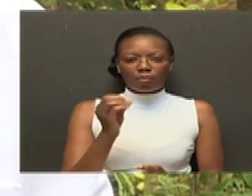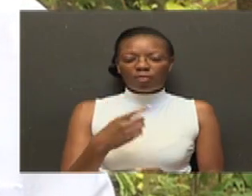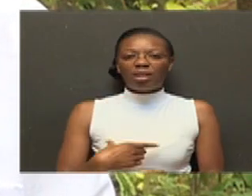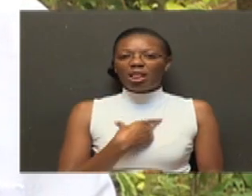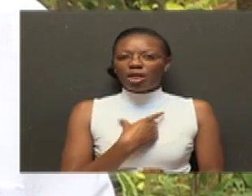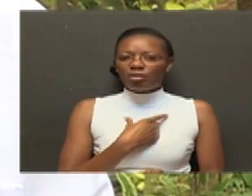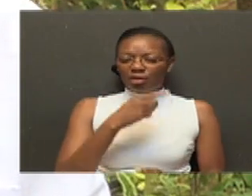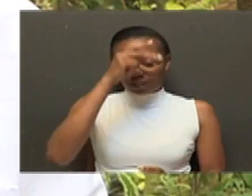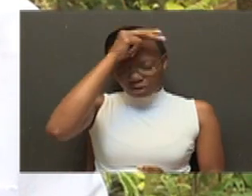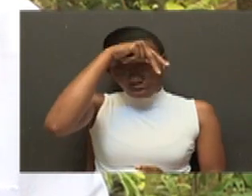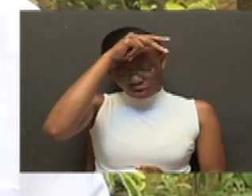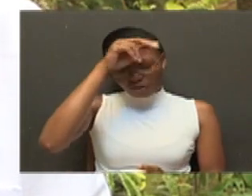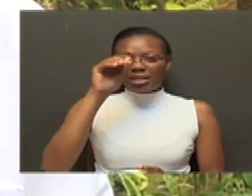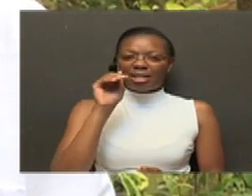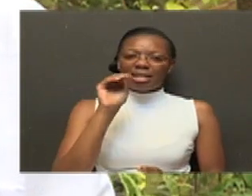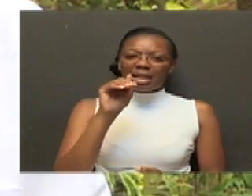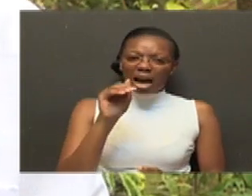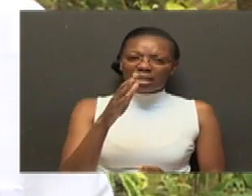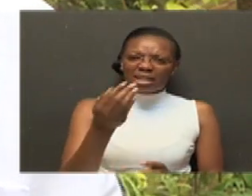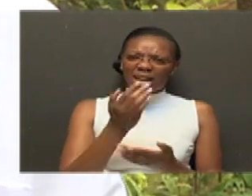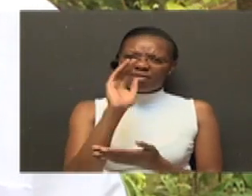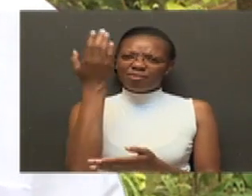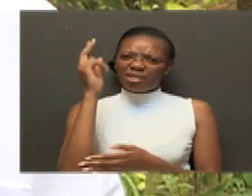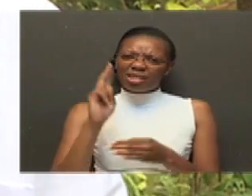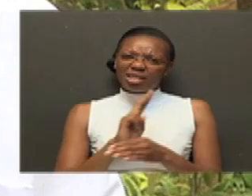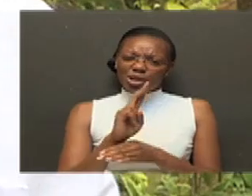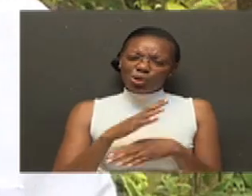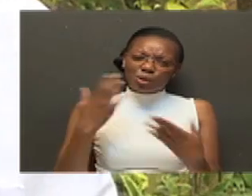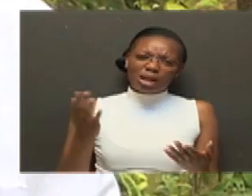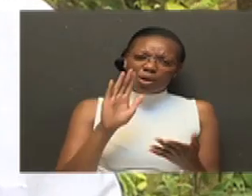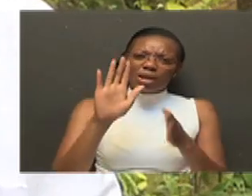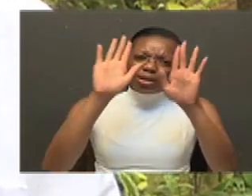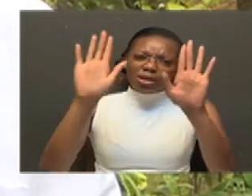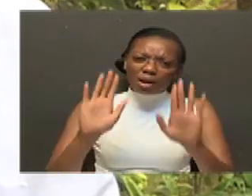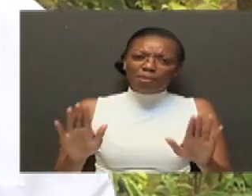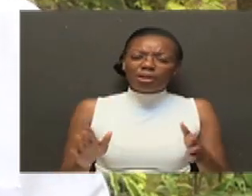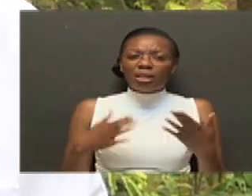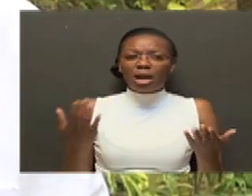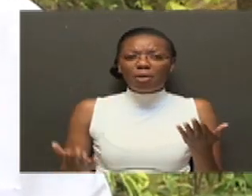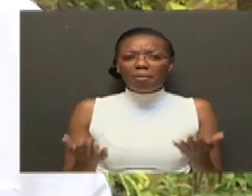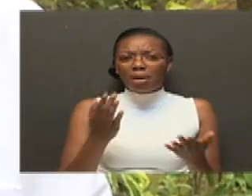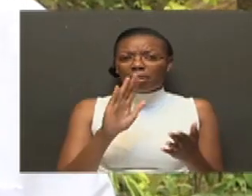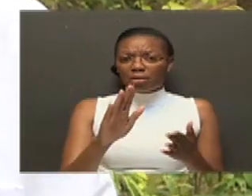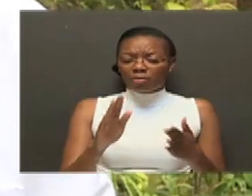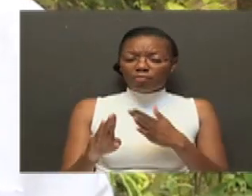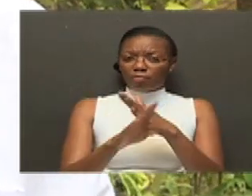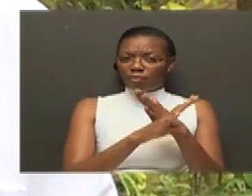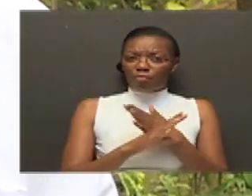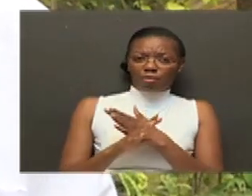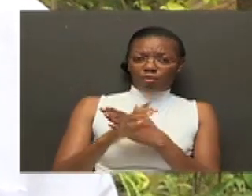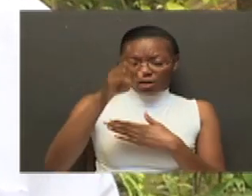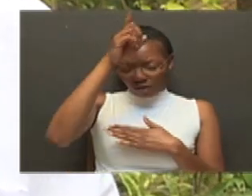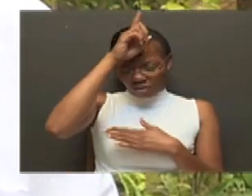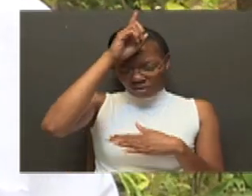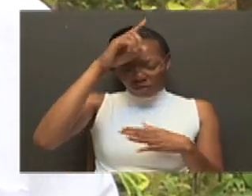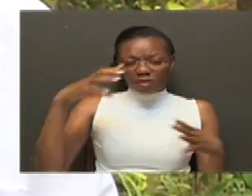watuulize maana ya mti fulani ambayo uko kwa boma yao. Juweda hiyo mti ndio inegekuwa kinga ya hata kijiji mzima. Tumeona miti ingine inaweza tumika